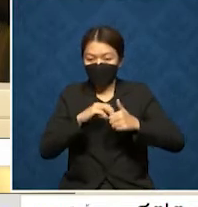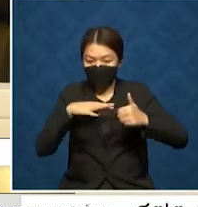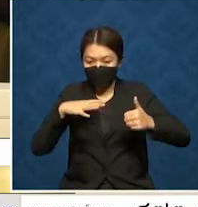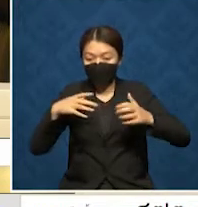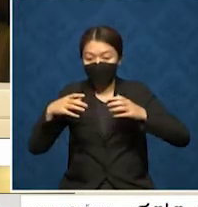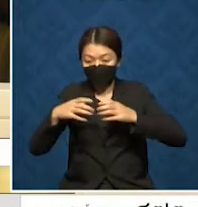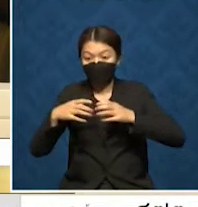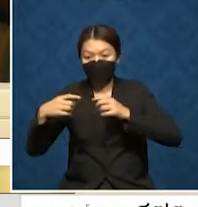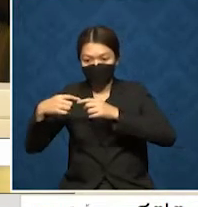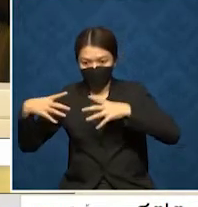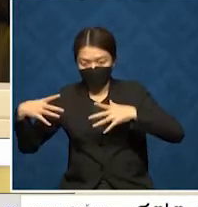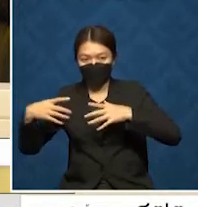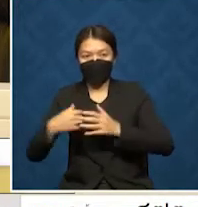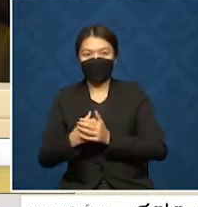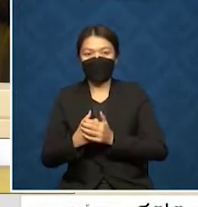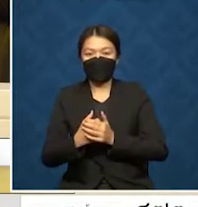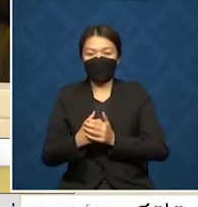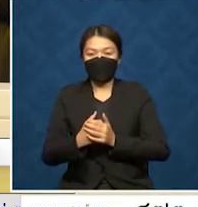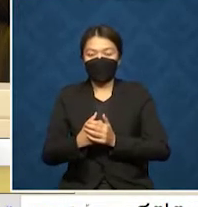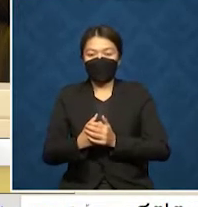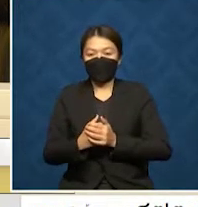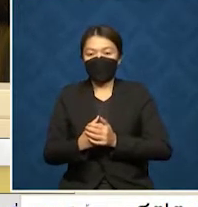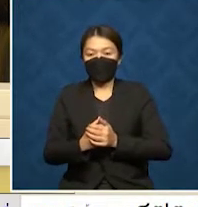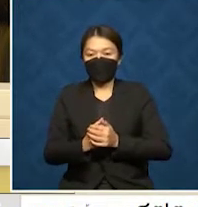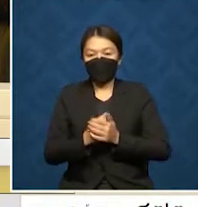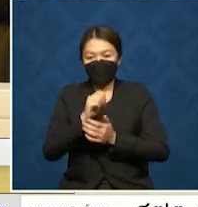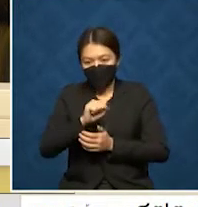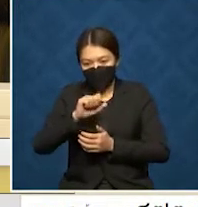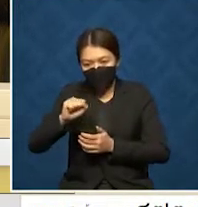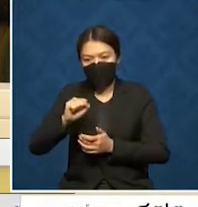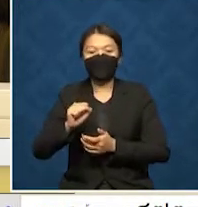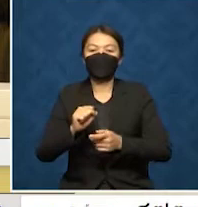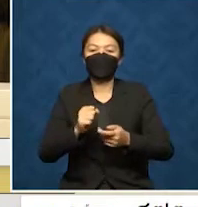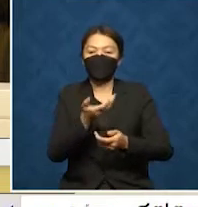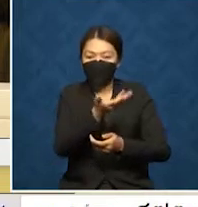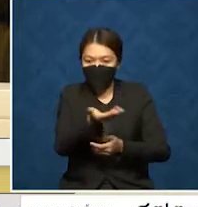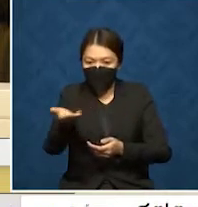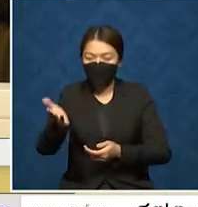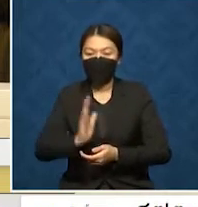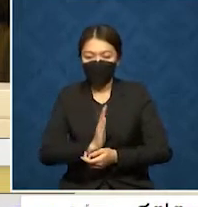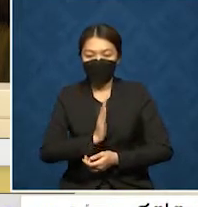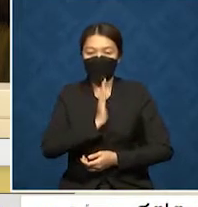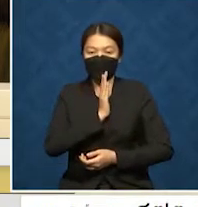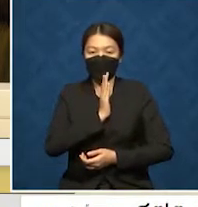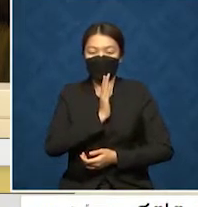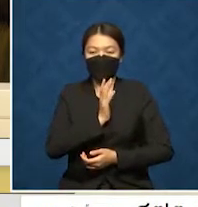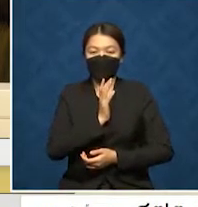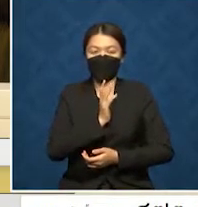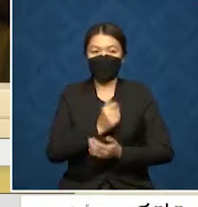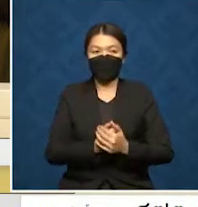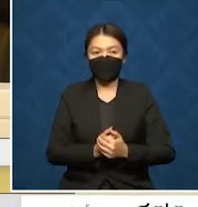านตลอดจนท่านสมาชิกผู้ทรงเกียรติหลายท่านที่ได้พูดถึง